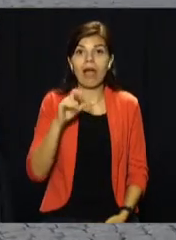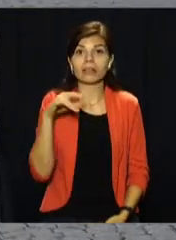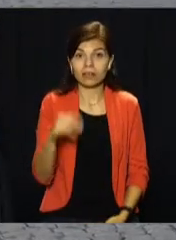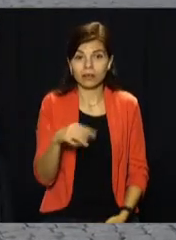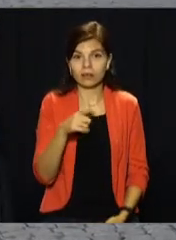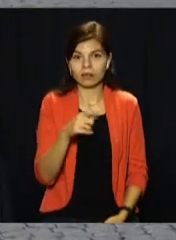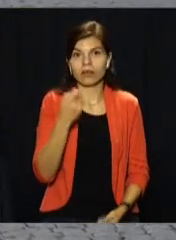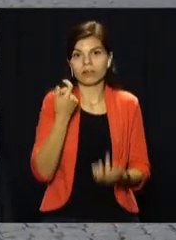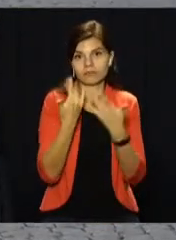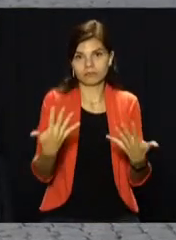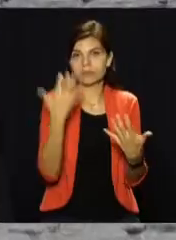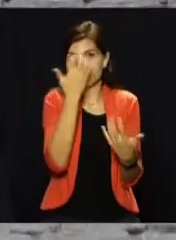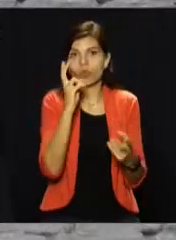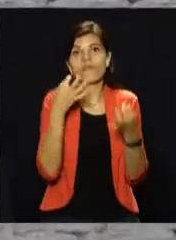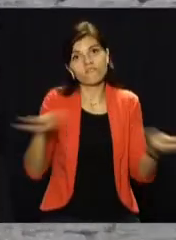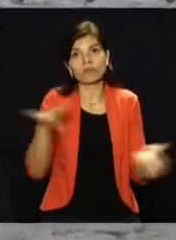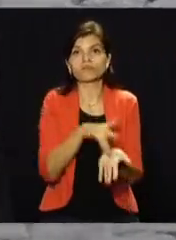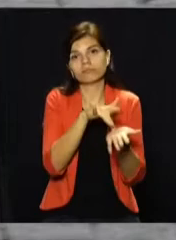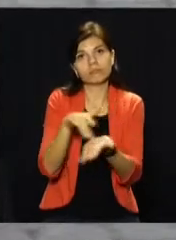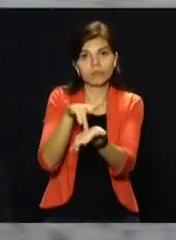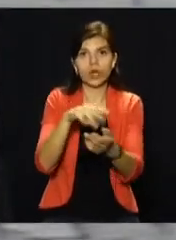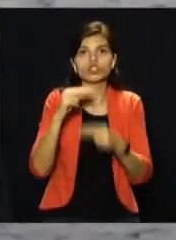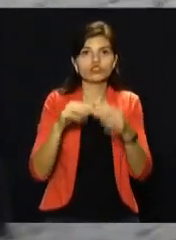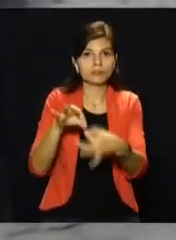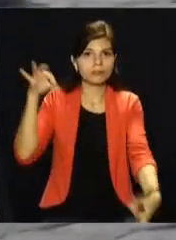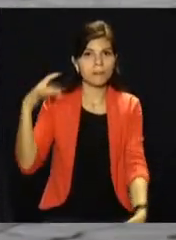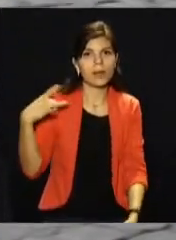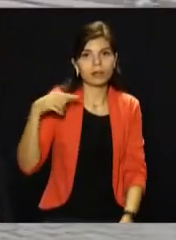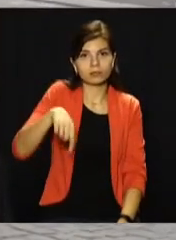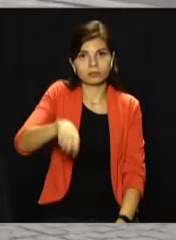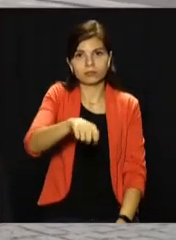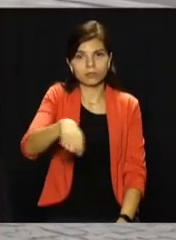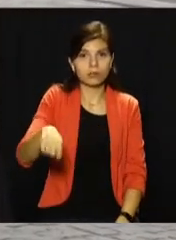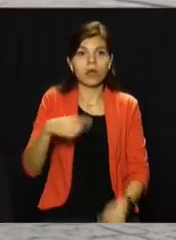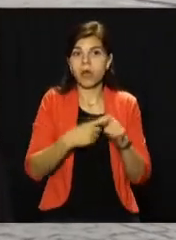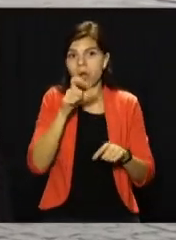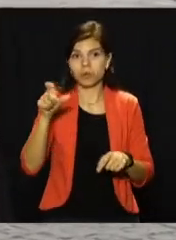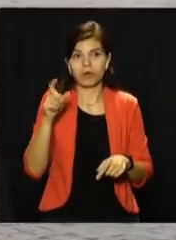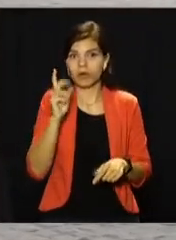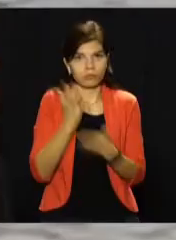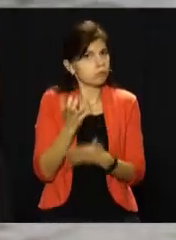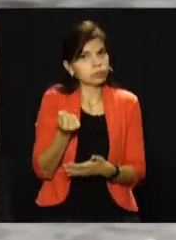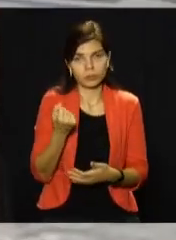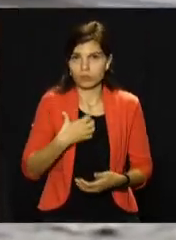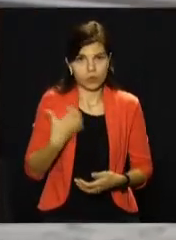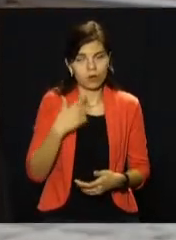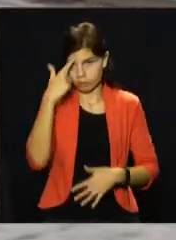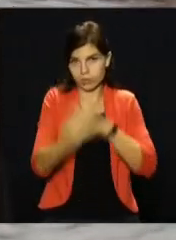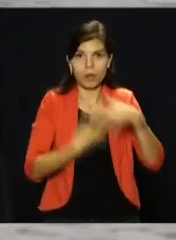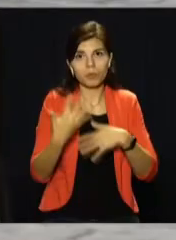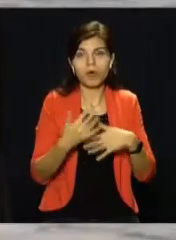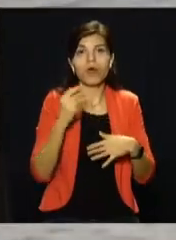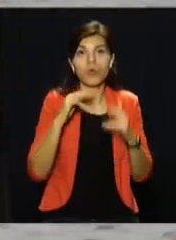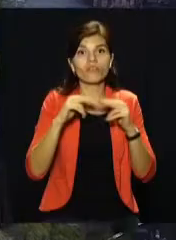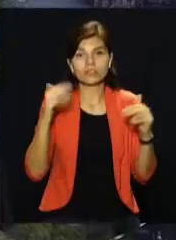Андрій – один з небагатьох незрячих, хто вільно мандрує містом за допомогою білої тростини. Розповідає, багато хто на це навіть не наважується, щоб